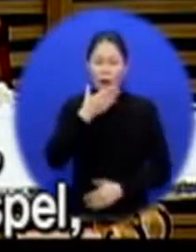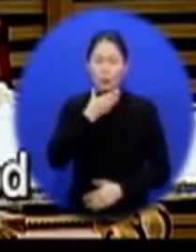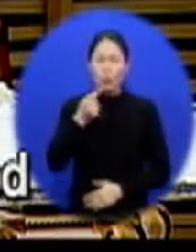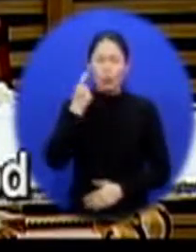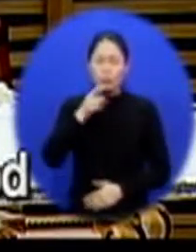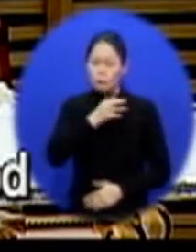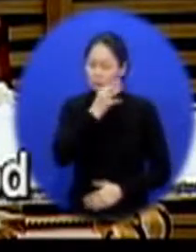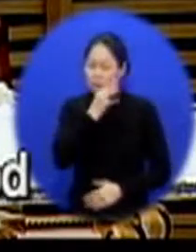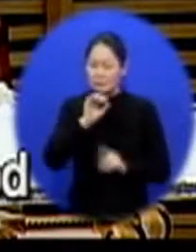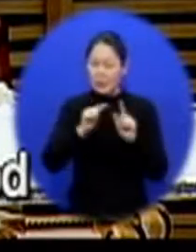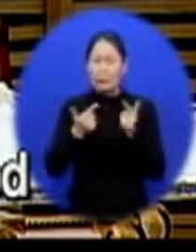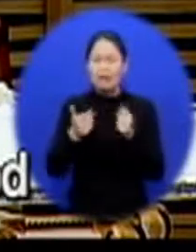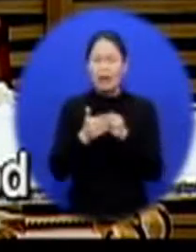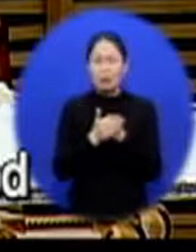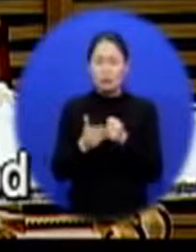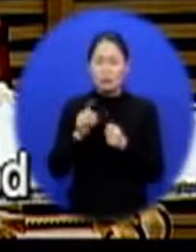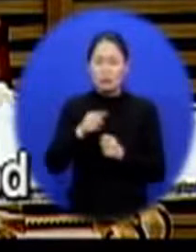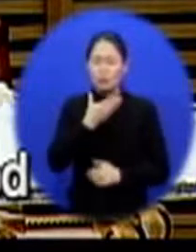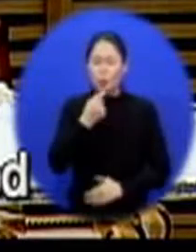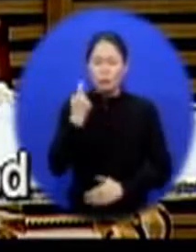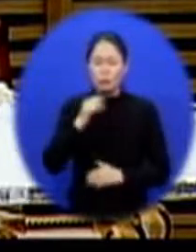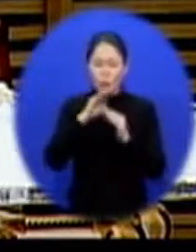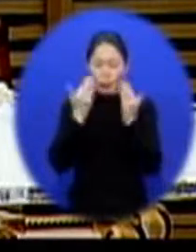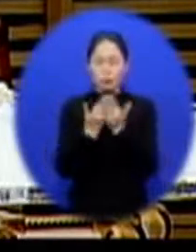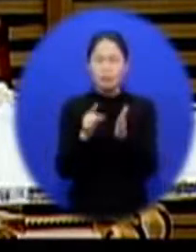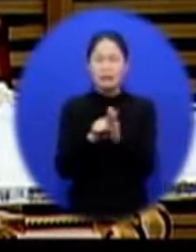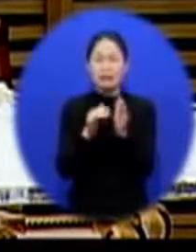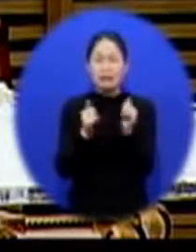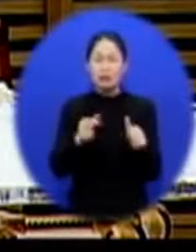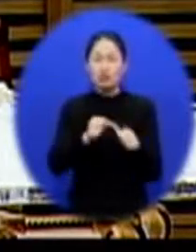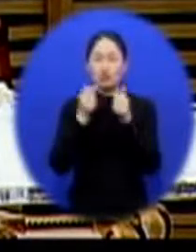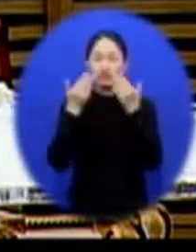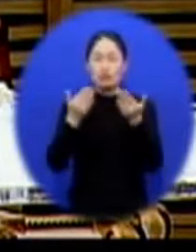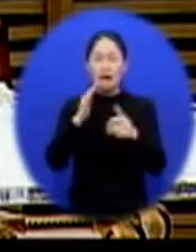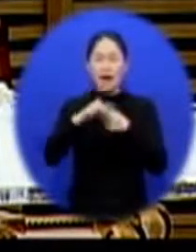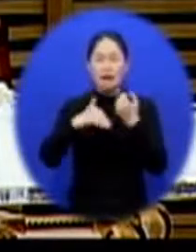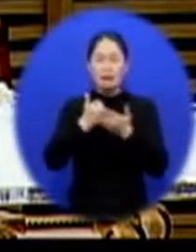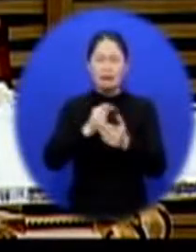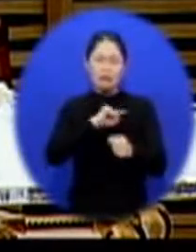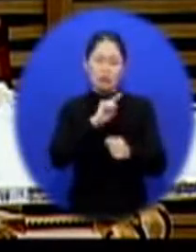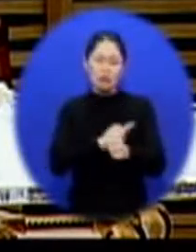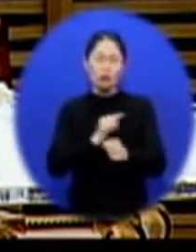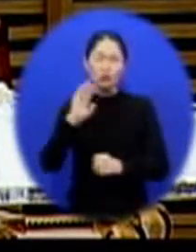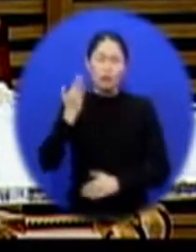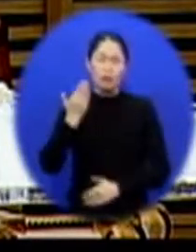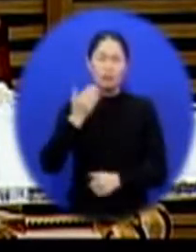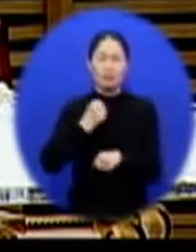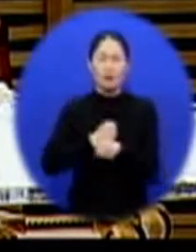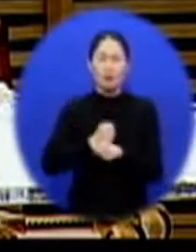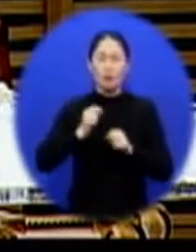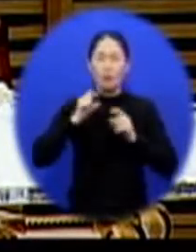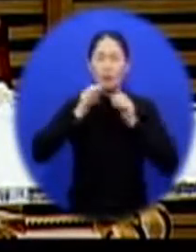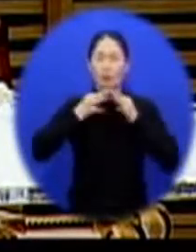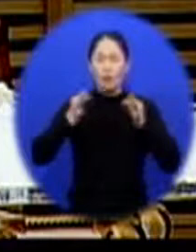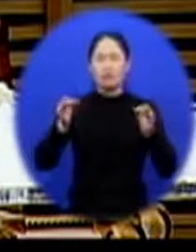이 복음은 모든 믿는 자에게 구원을 주시는 하나님의 능력이 됨이라 고 외쳤습니다